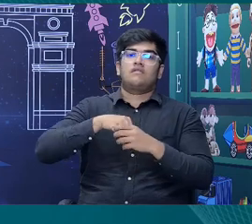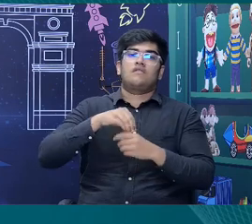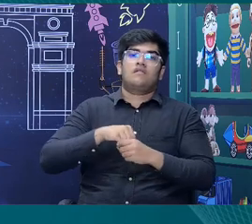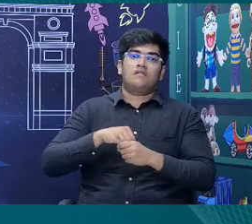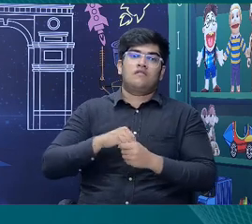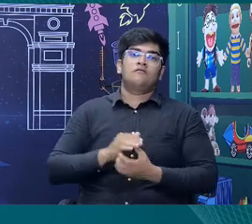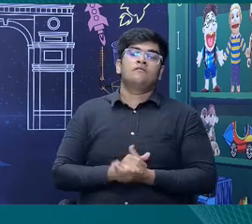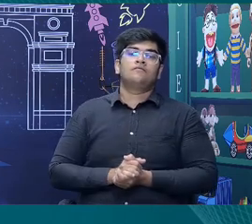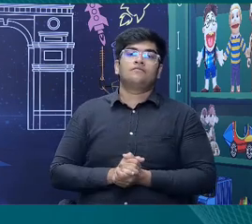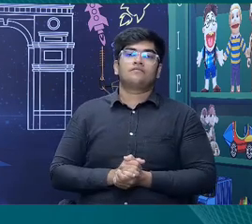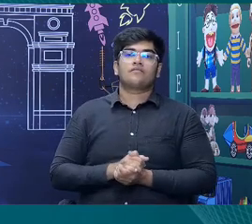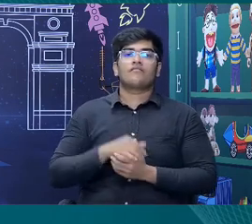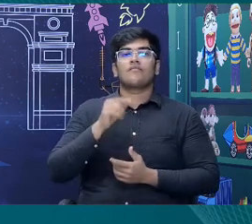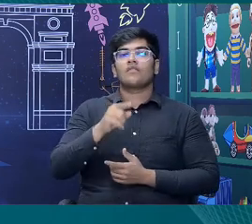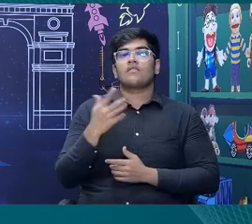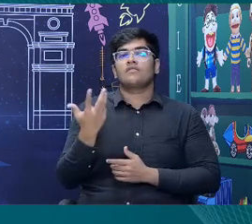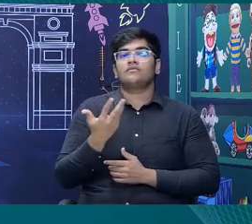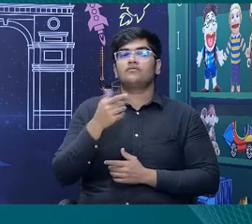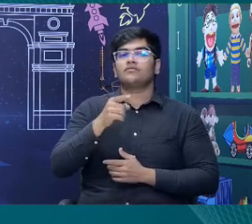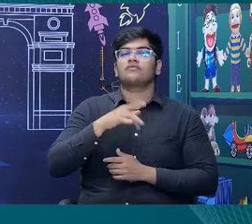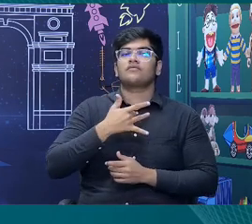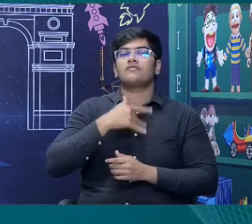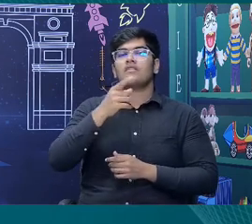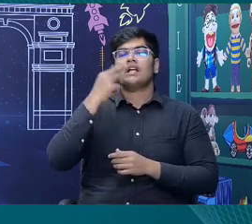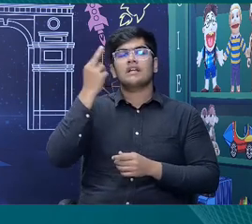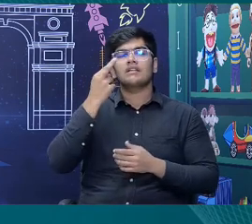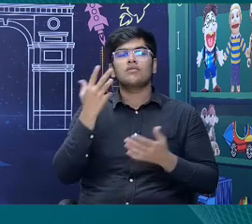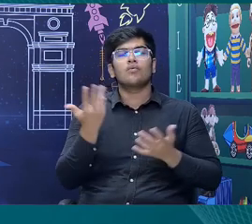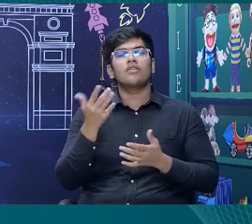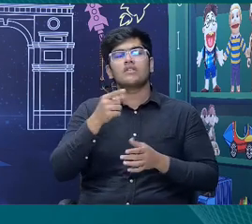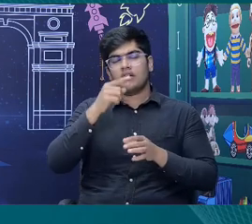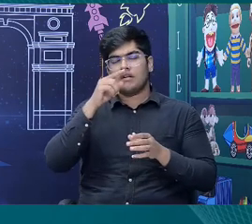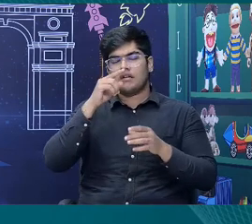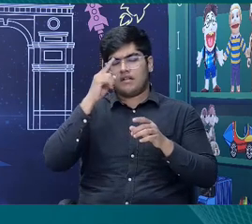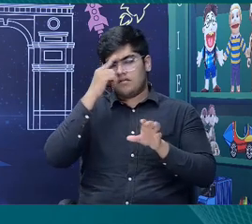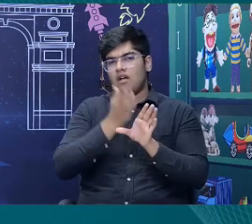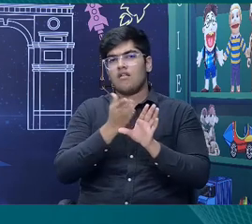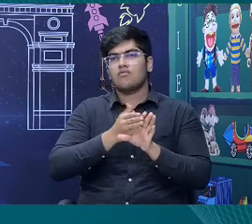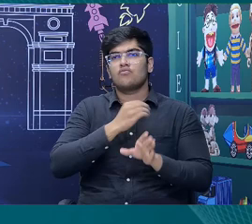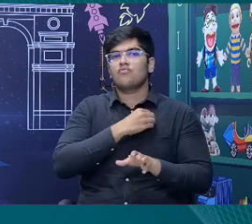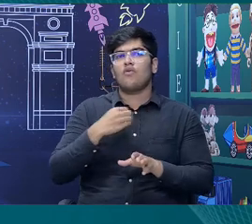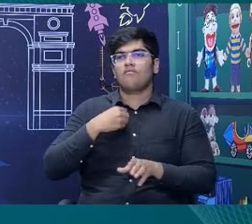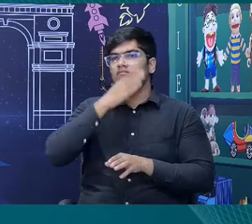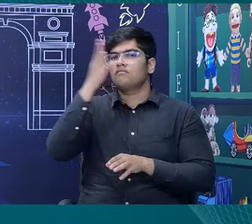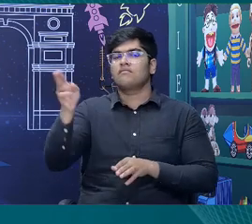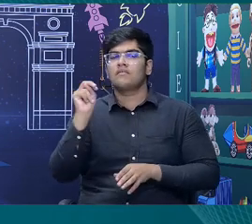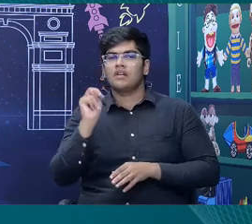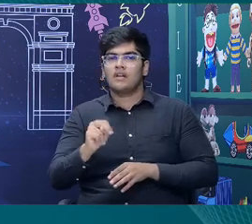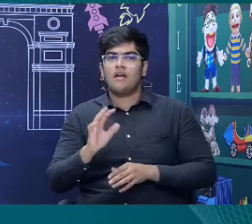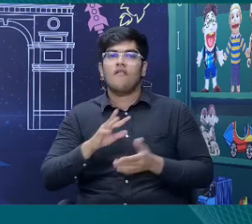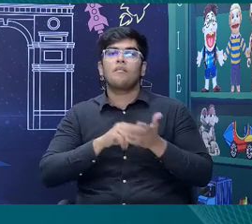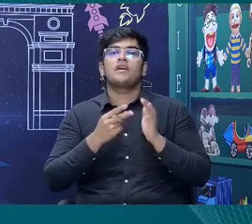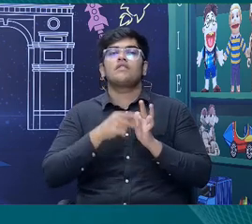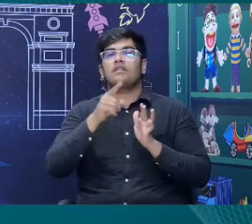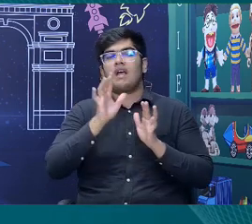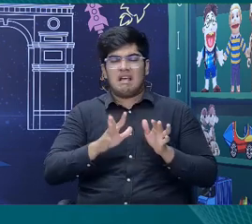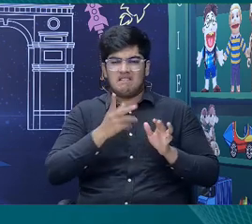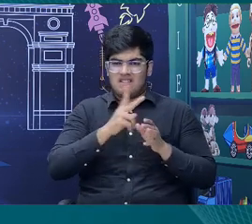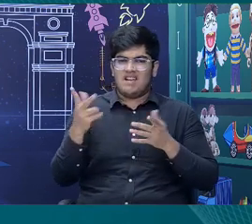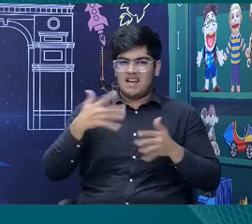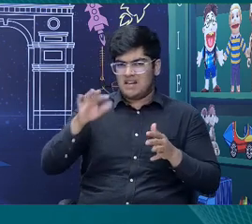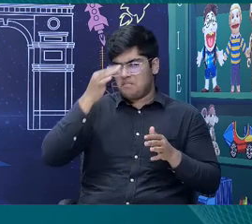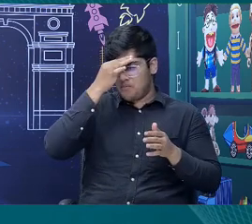मोस्टली जो हम बोलते हैं रीजंस हैं कि क्यों साइकोथेरेपी लेनी पड़ रही है साइकोडायनेमिक वो है कि अनरिजॉल्वड इश्यूज हैं बचपन की कोई प्रॉब्लम्स